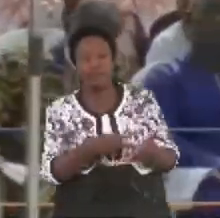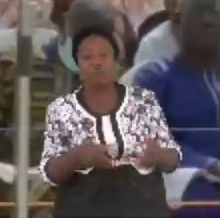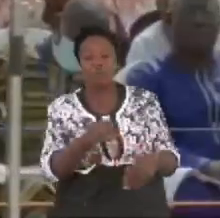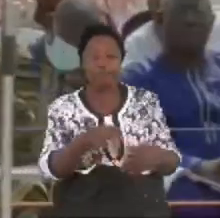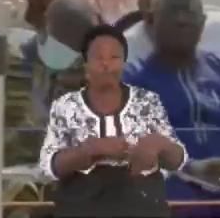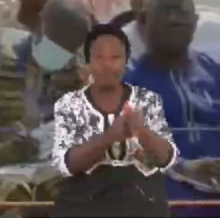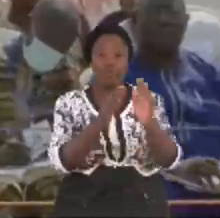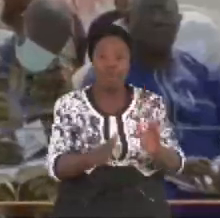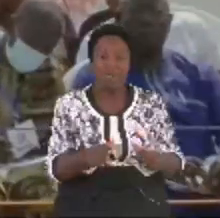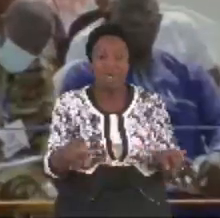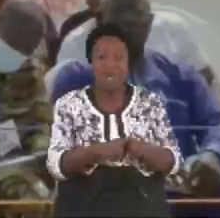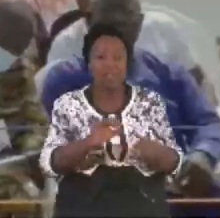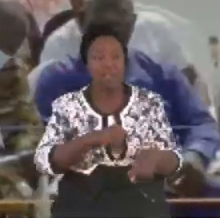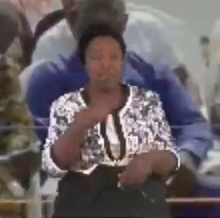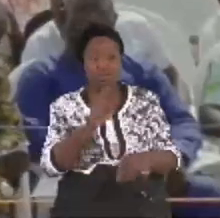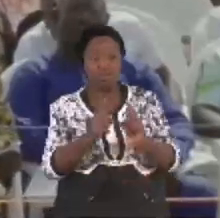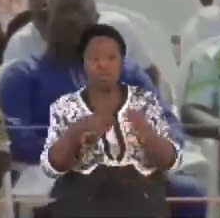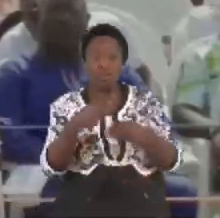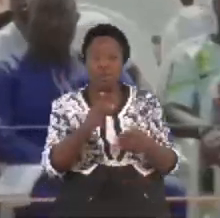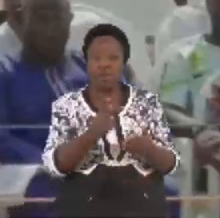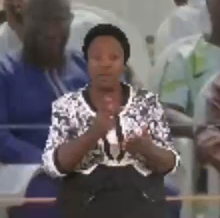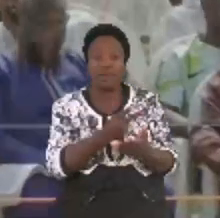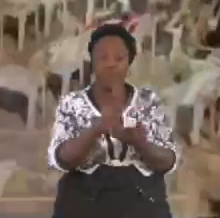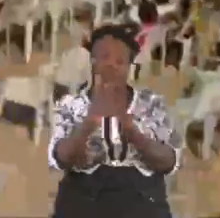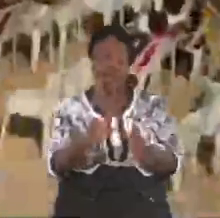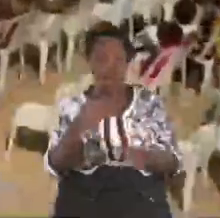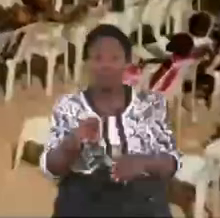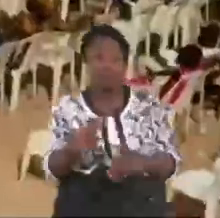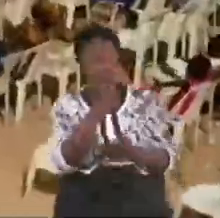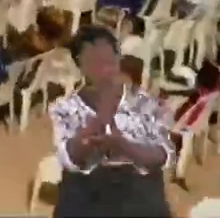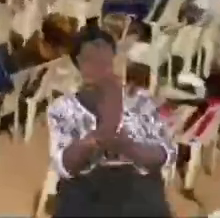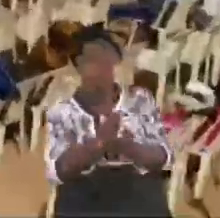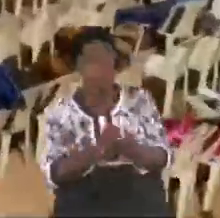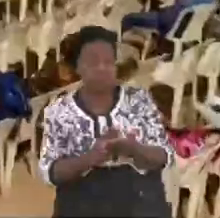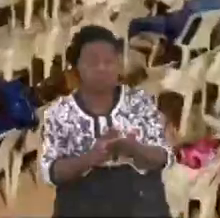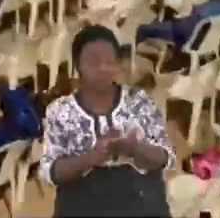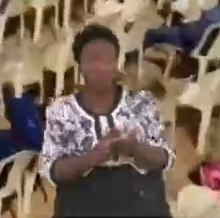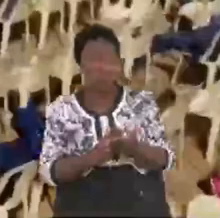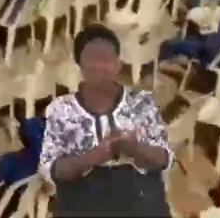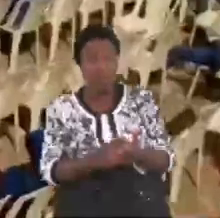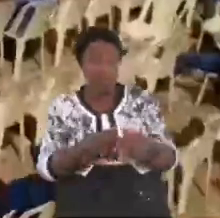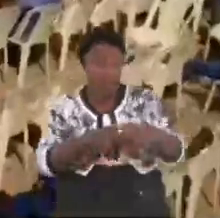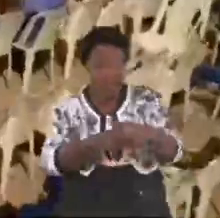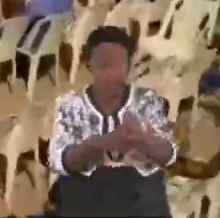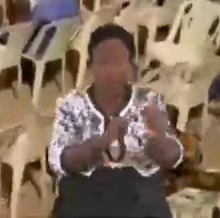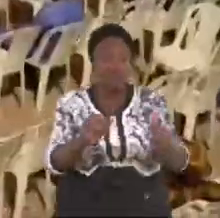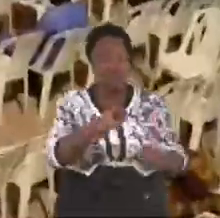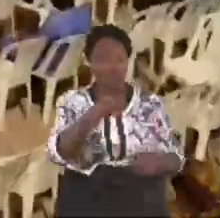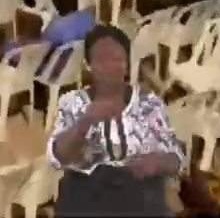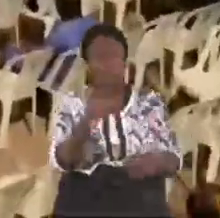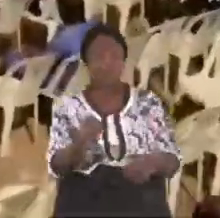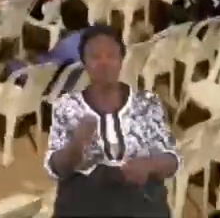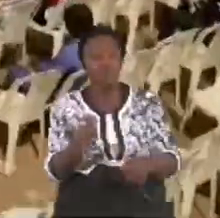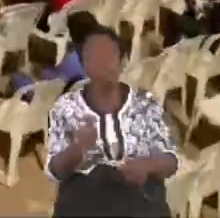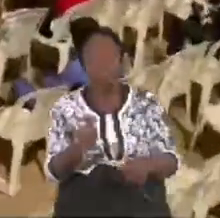certains suiveurs. Quand je vous parle de l'échec de certains formés par Jean, il y a trois choses aussi